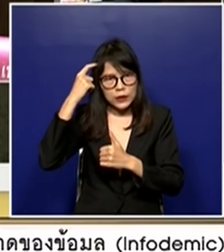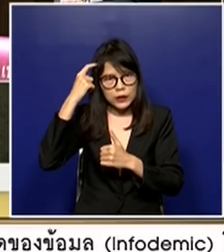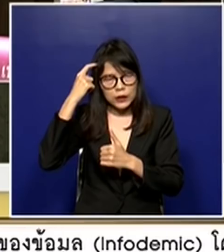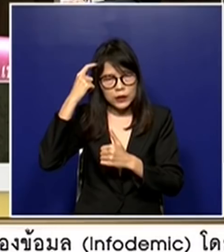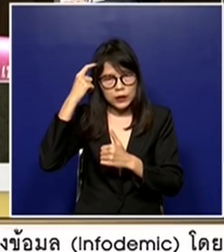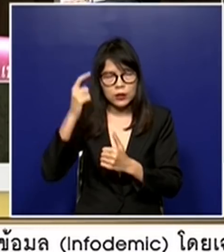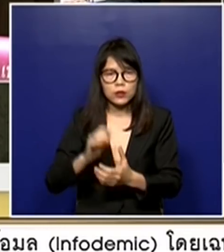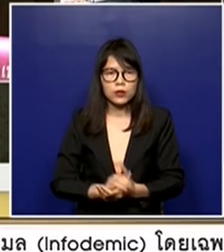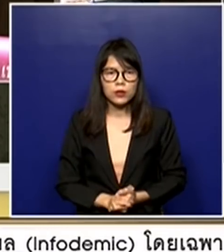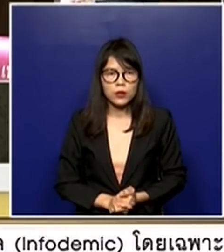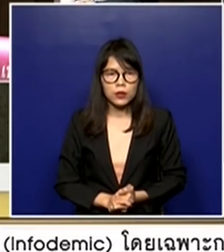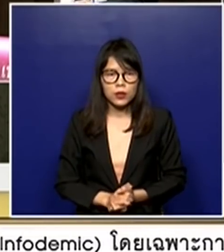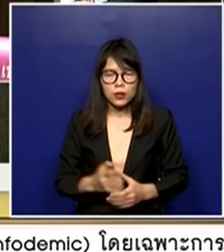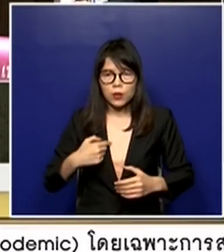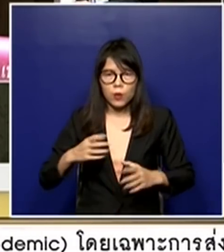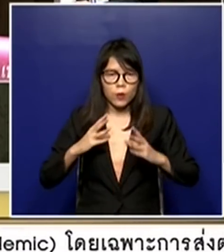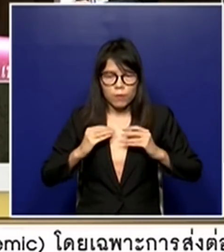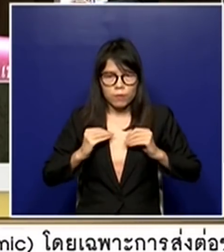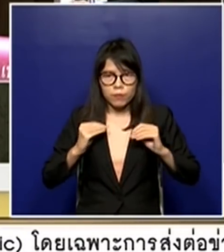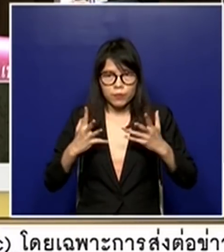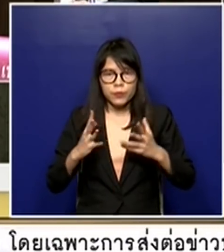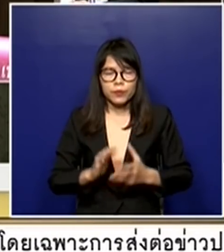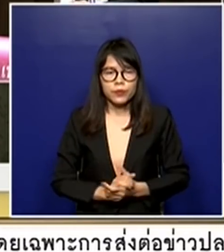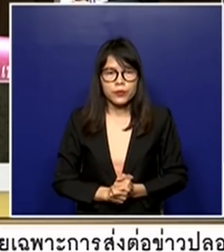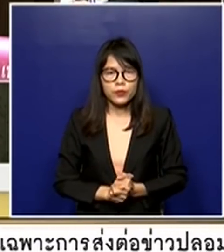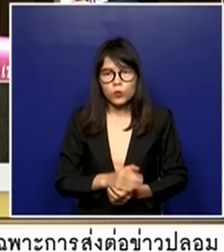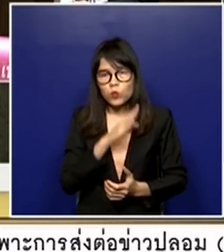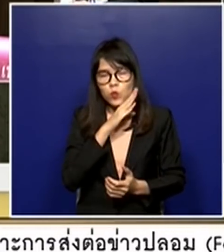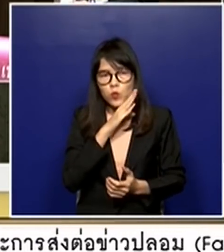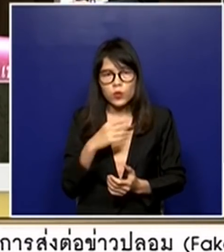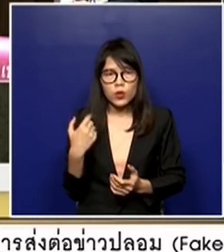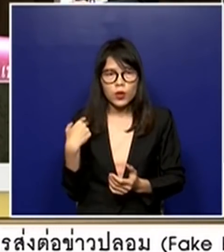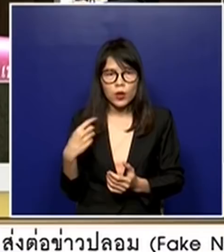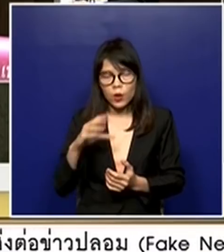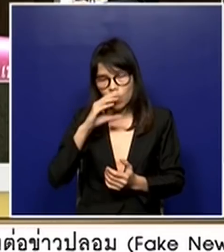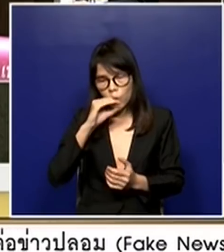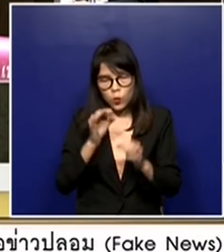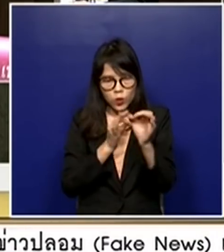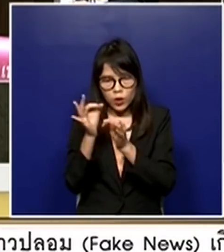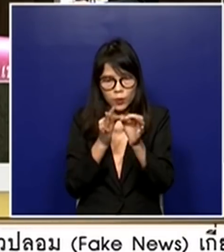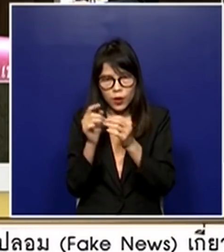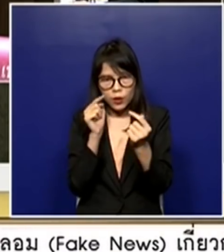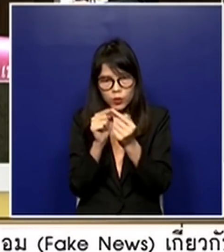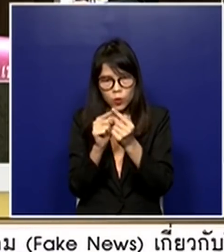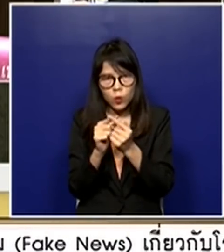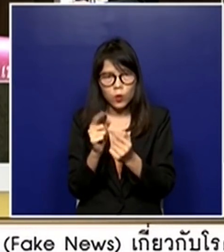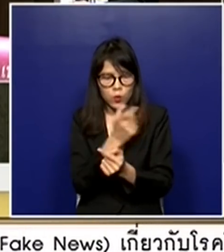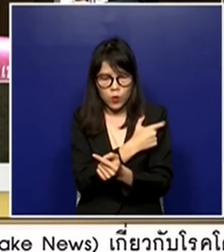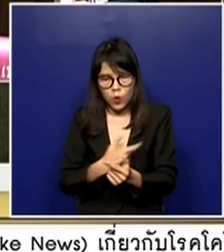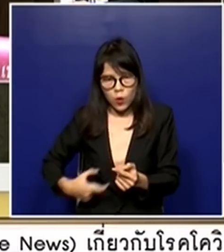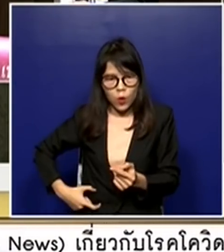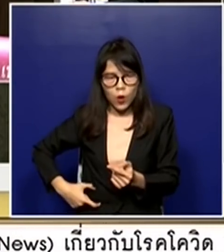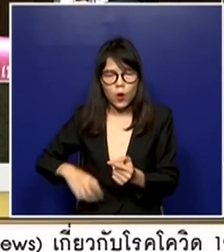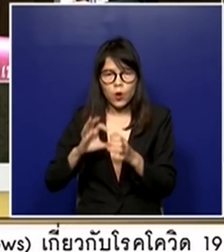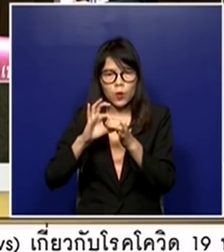เข้ามาผมรับไม่ได้วันนี้ถ้าหากกล่าวถึงสถาบันผมก็จะขอปกป้องสถาบันอันเป็นที่รักของประชาชนนะ